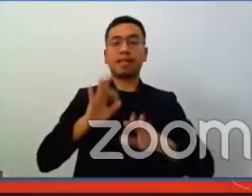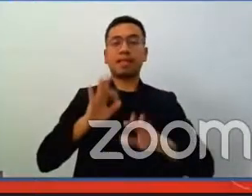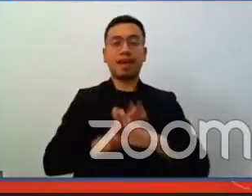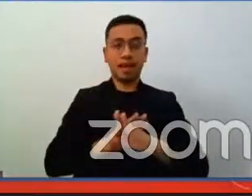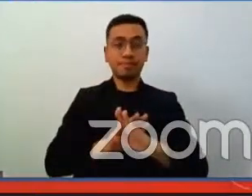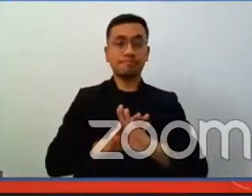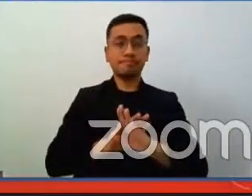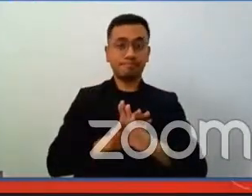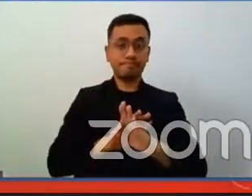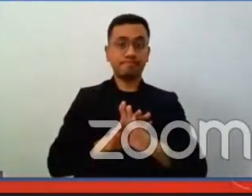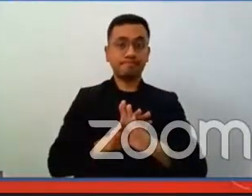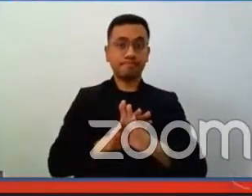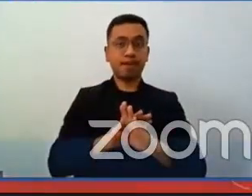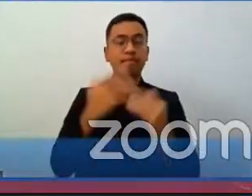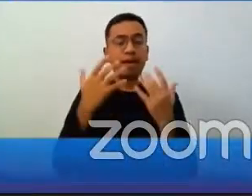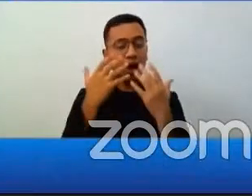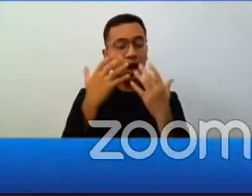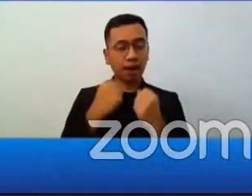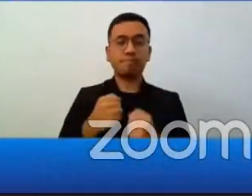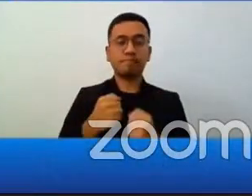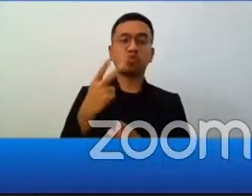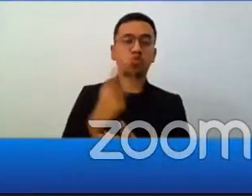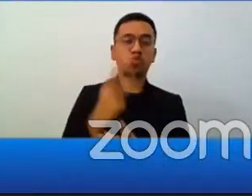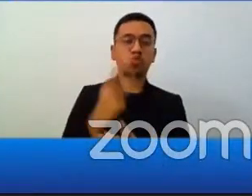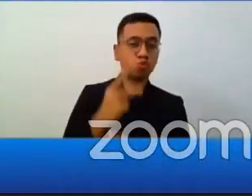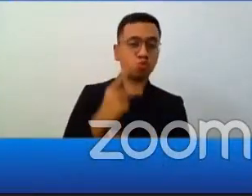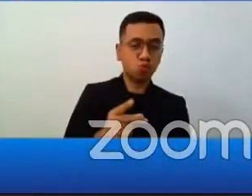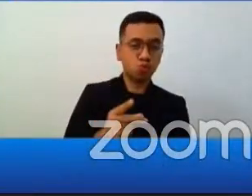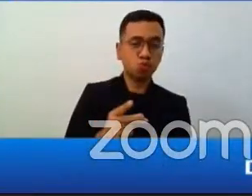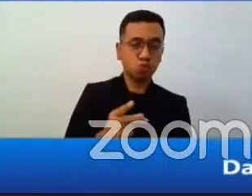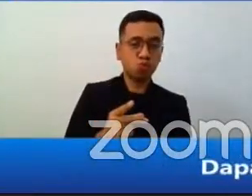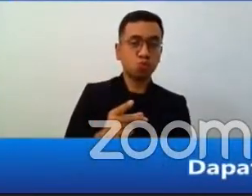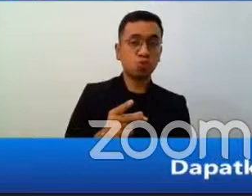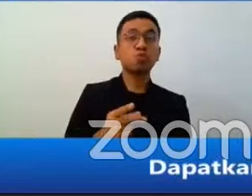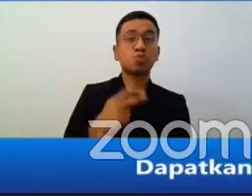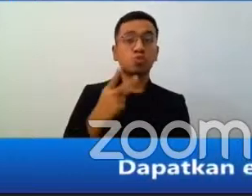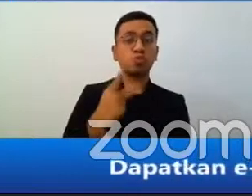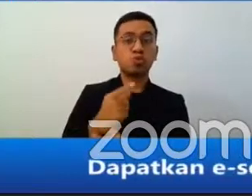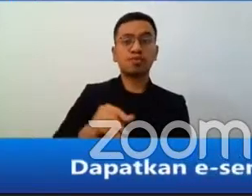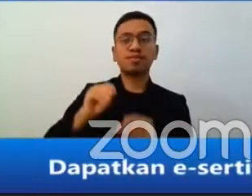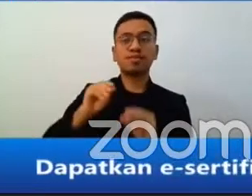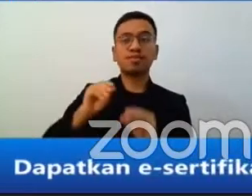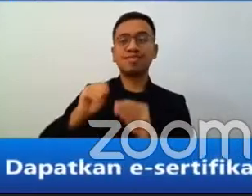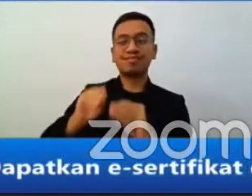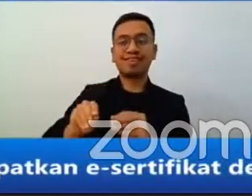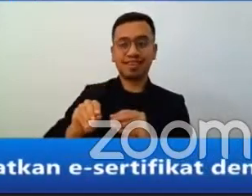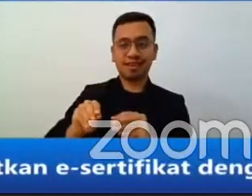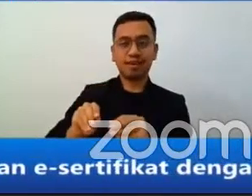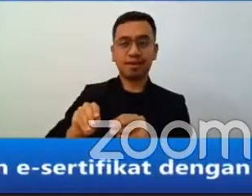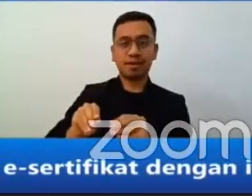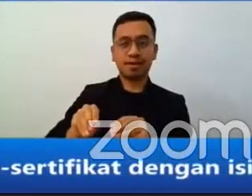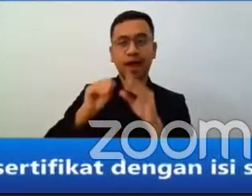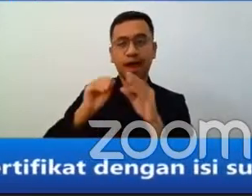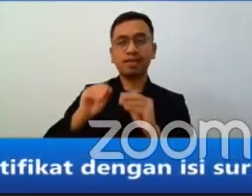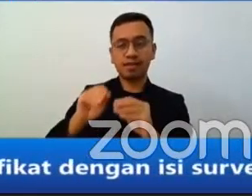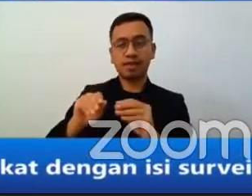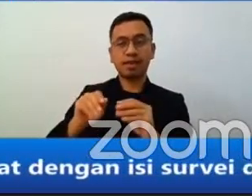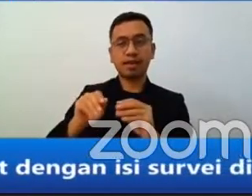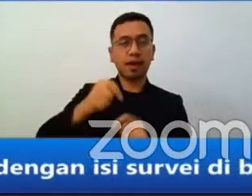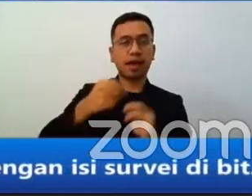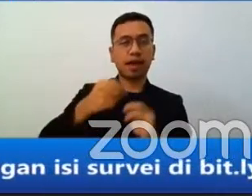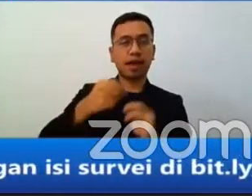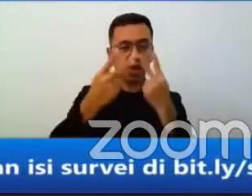Kemendikbudristek, mudah-mudahan tenaga pendidik dapat memberikan aktivitas belajar secara